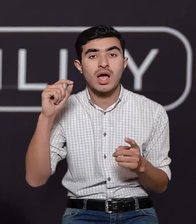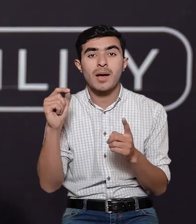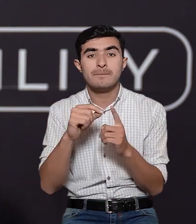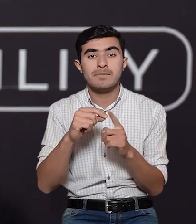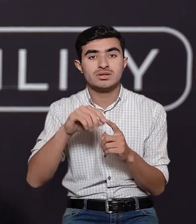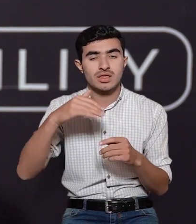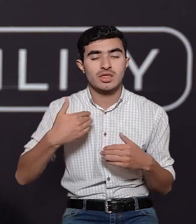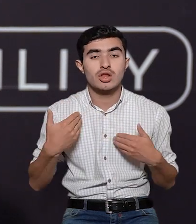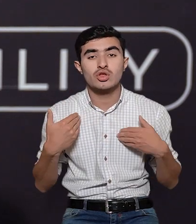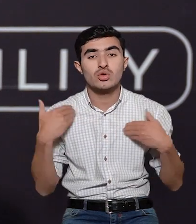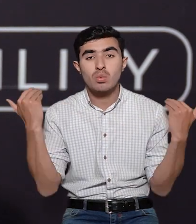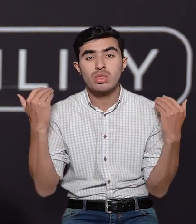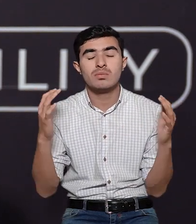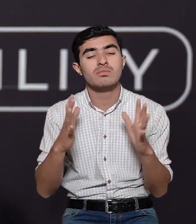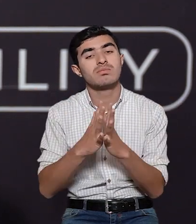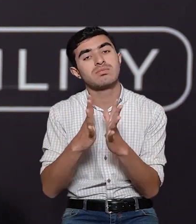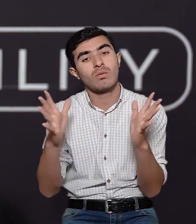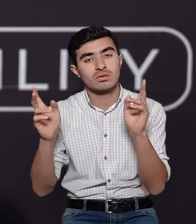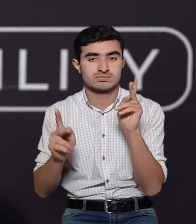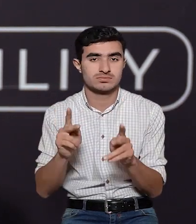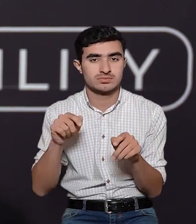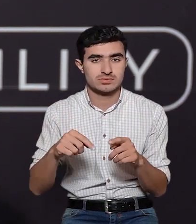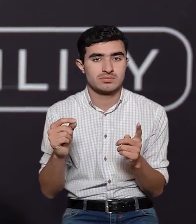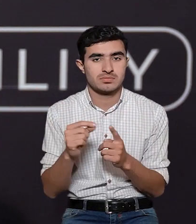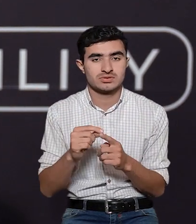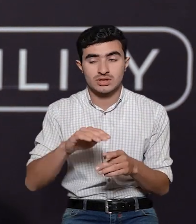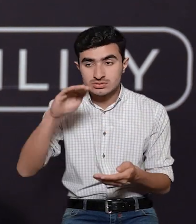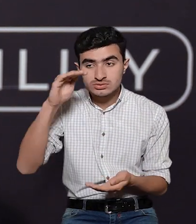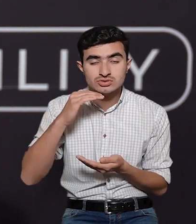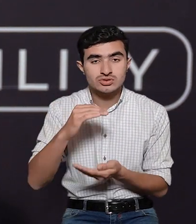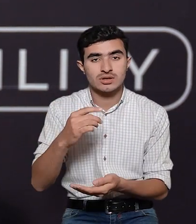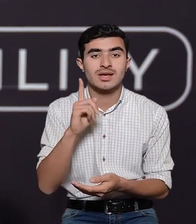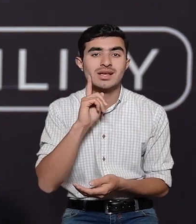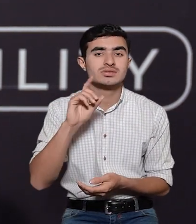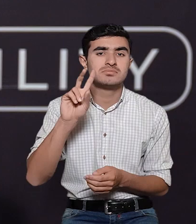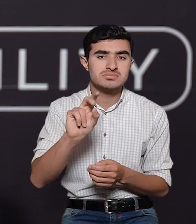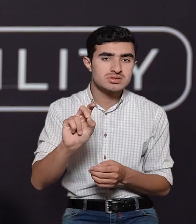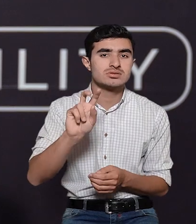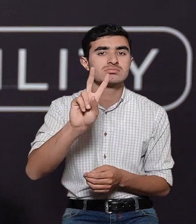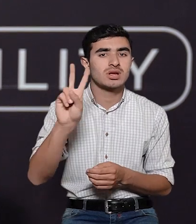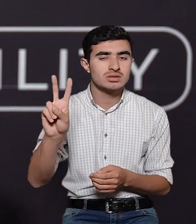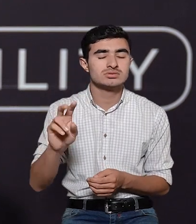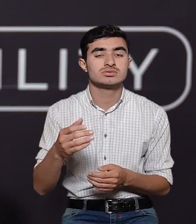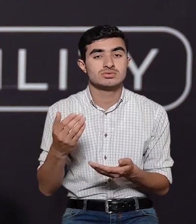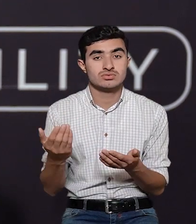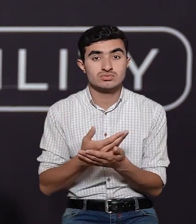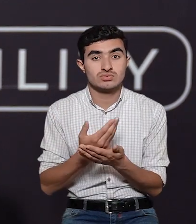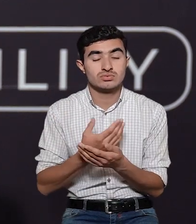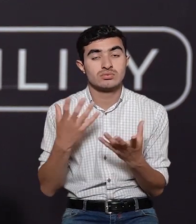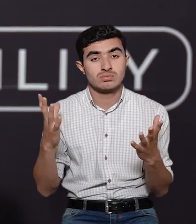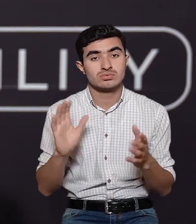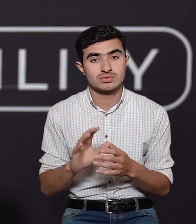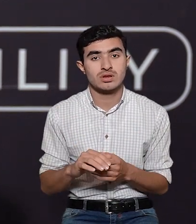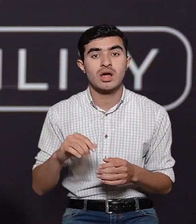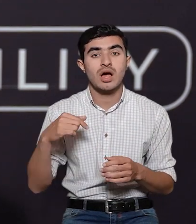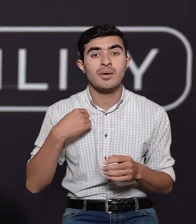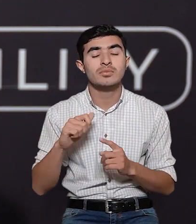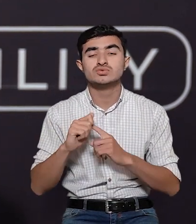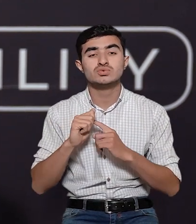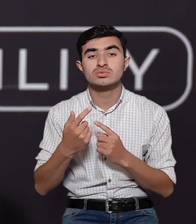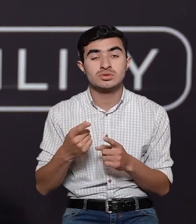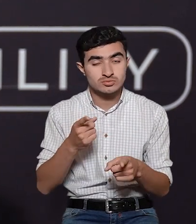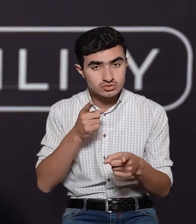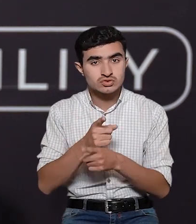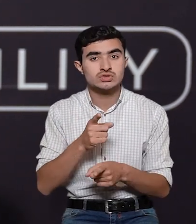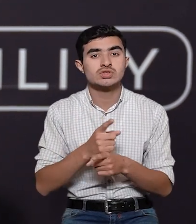ہوگا. پاکستان 5th لارجسٹ کنٹری ہے دنیا کے اندر آج. ہمیں صرف اپنے جو یوتھ کو ہے وہ ٹرین